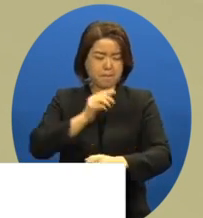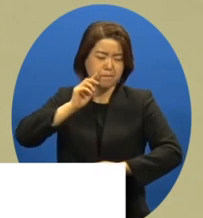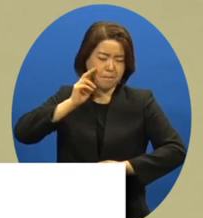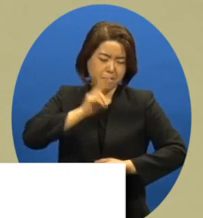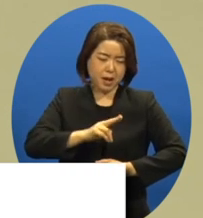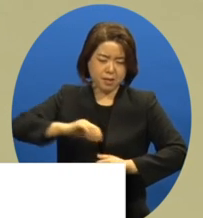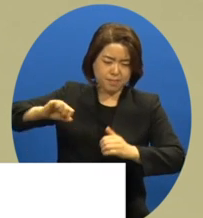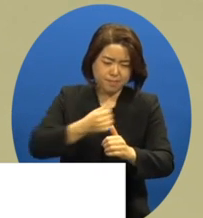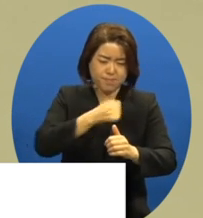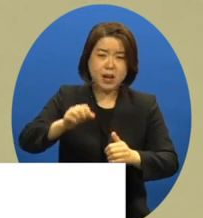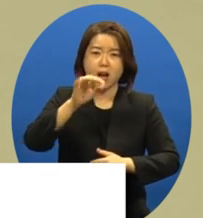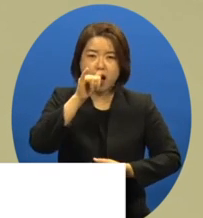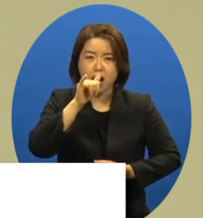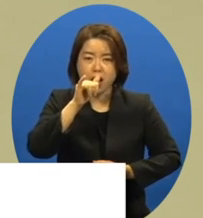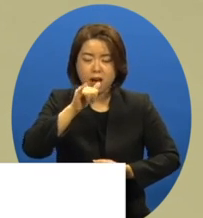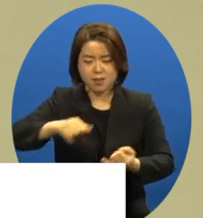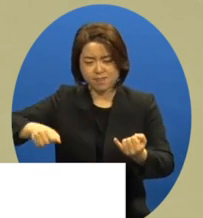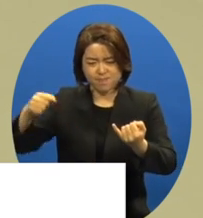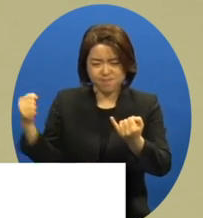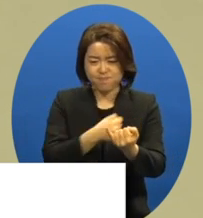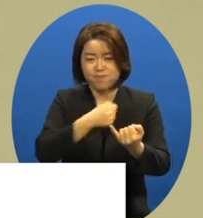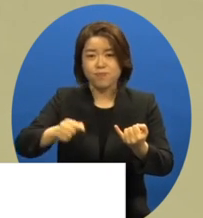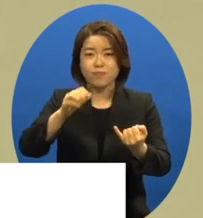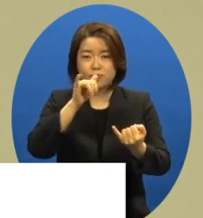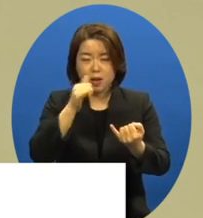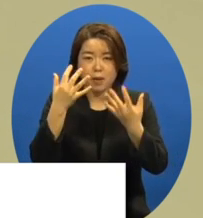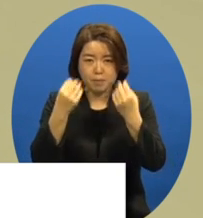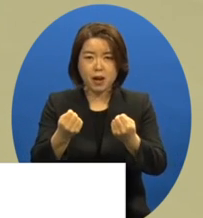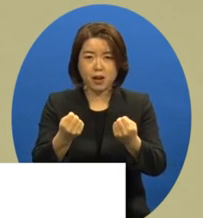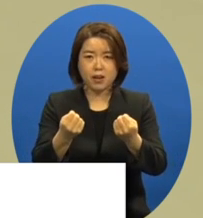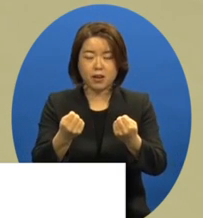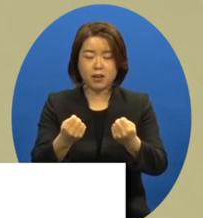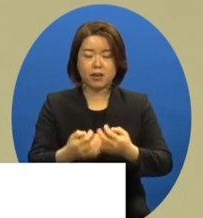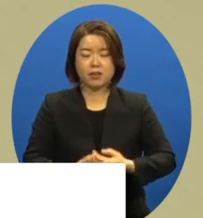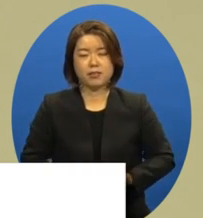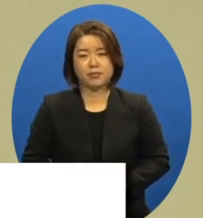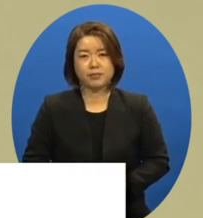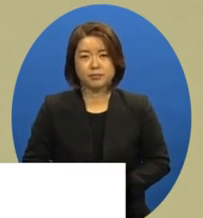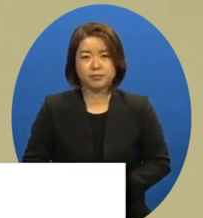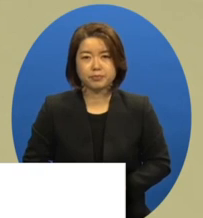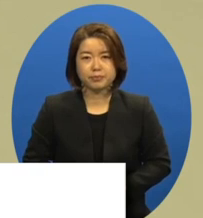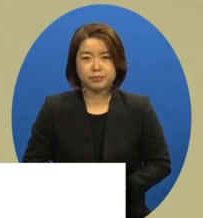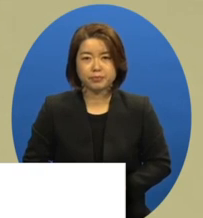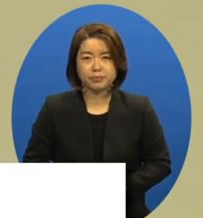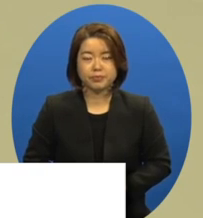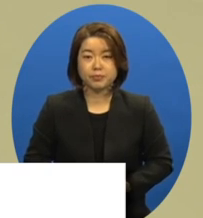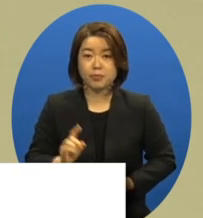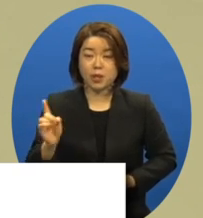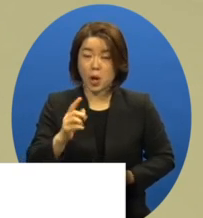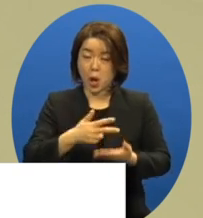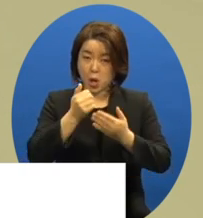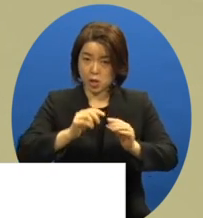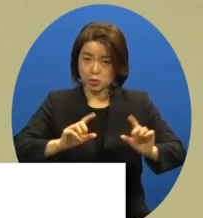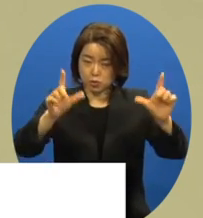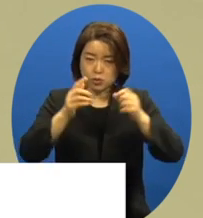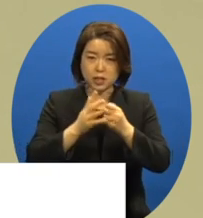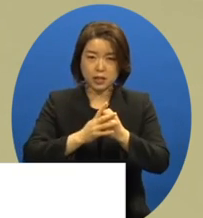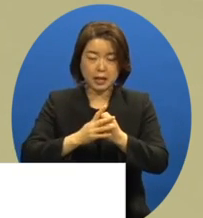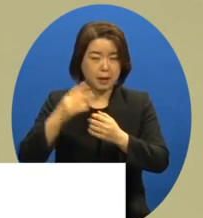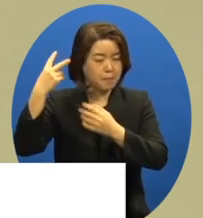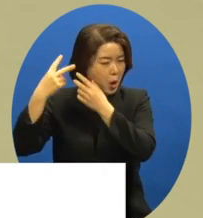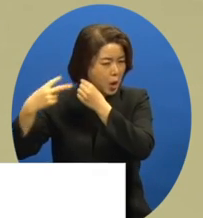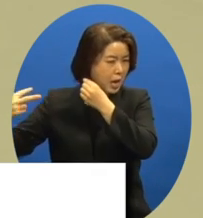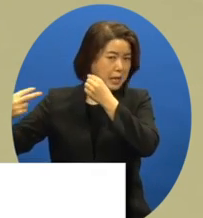사람이었어요. 얼마나 매를 폭력을 행사한, 어떤 주일에는 머리카락이